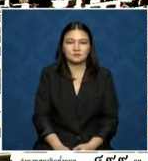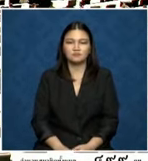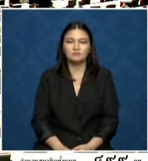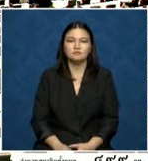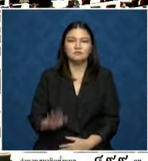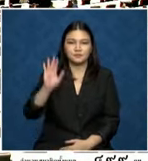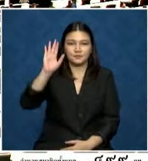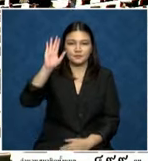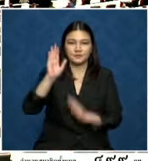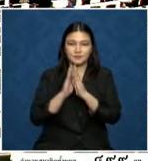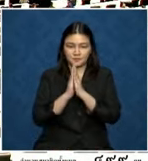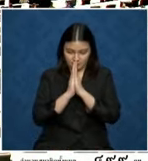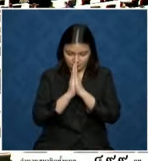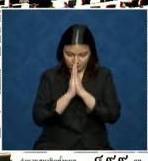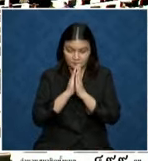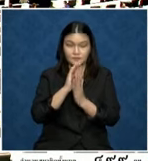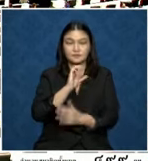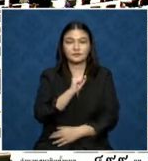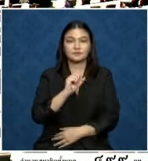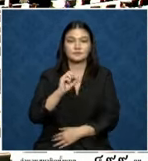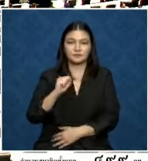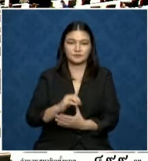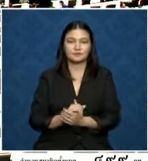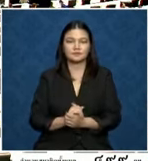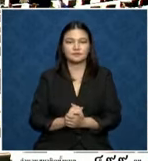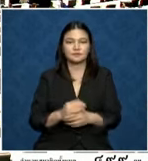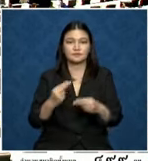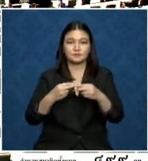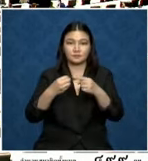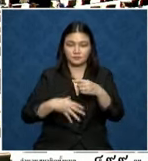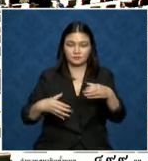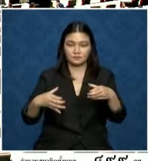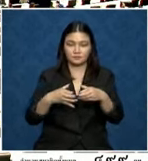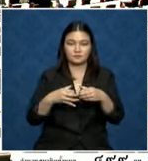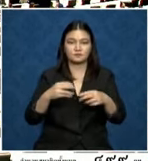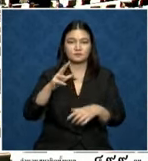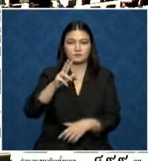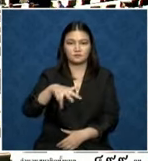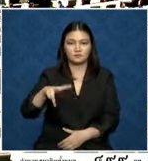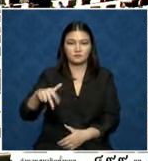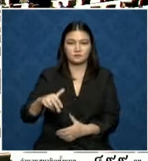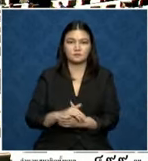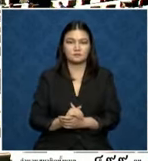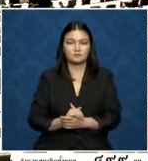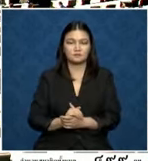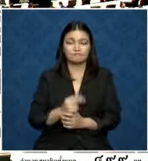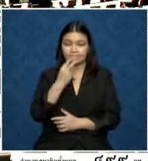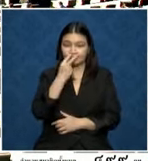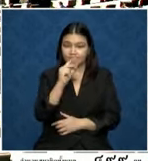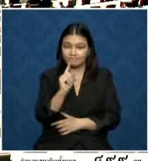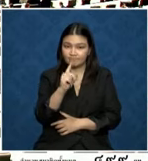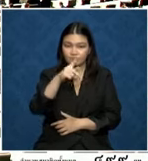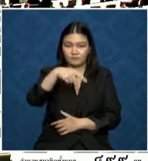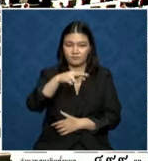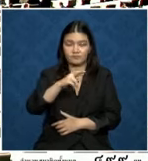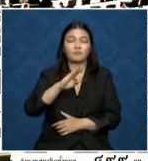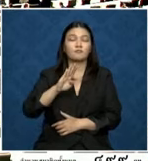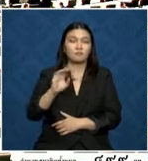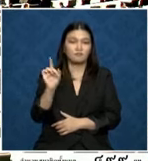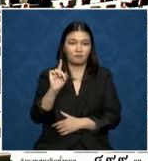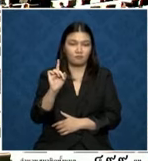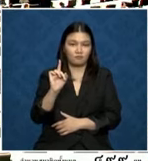ระผมอนุสรเอี่ยมสะอาดสมาชิกสภาผู้แทนราษฎรแบบบัญชีรายชื่อพรรคเพื่อไทยต่อร่างพระราชบัญญัติยกเลิกพระราชบัญญั